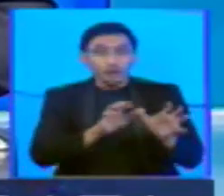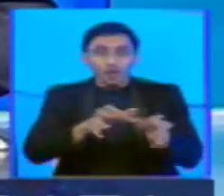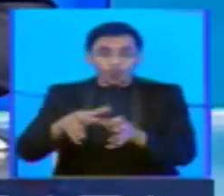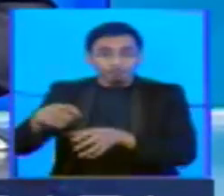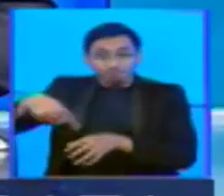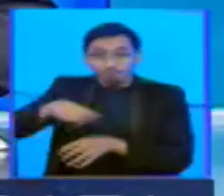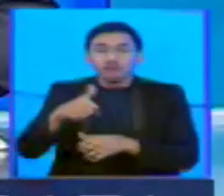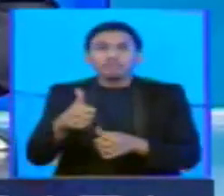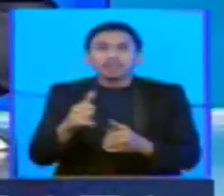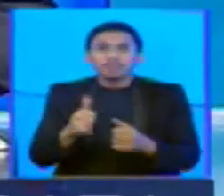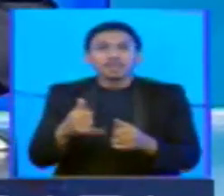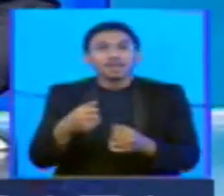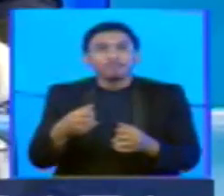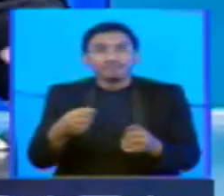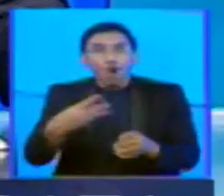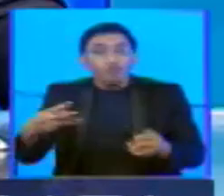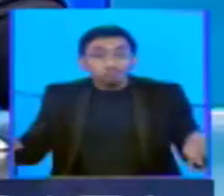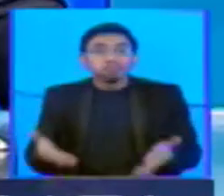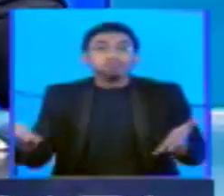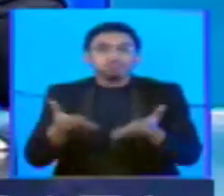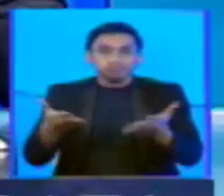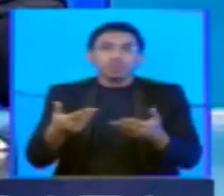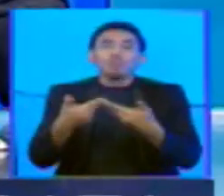dan membuka lapangan kerja seluas-luasnya